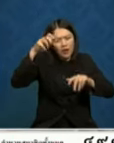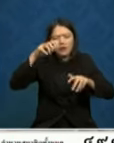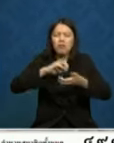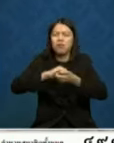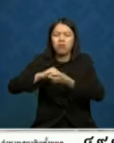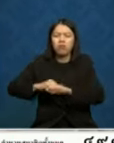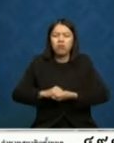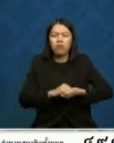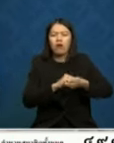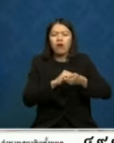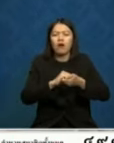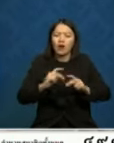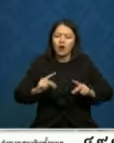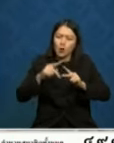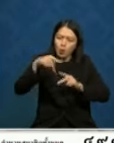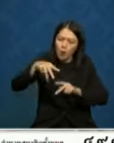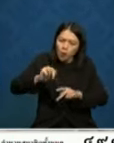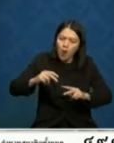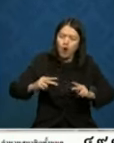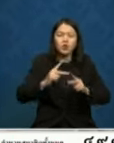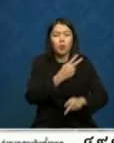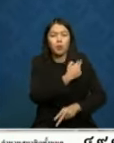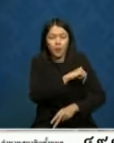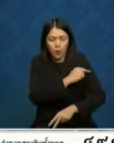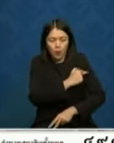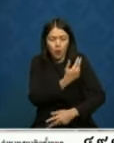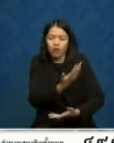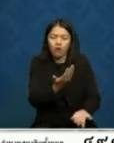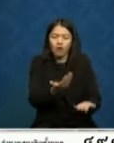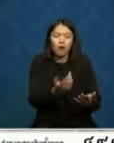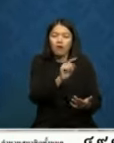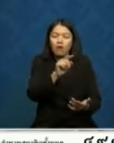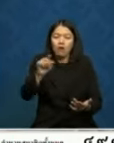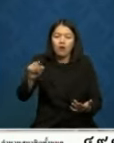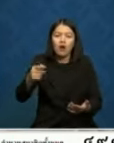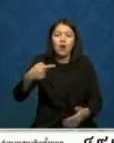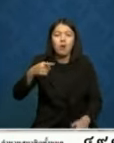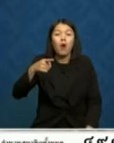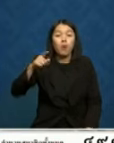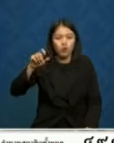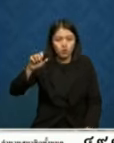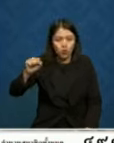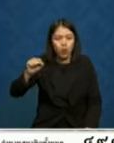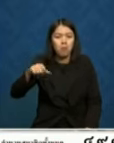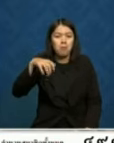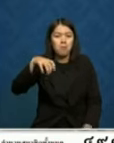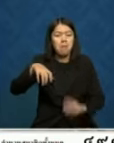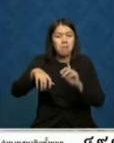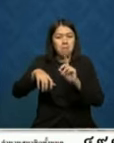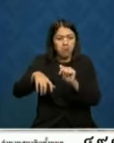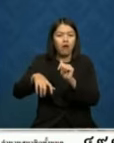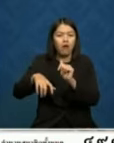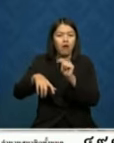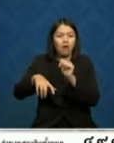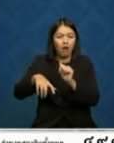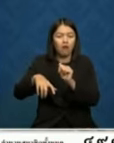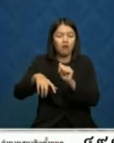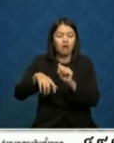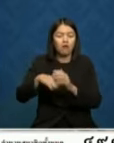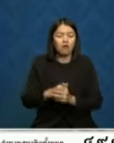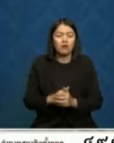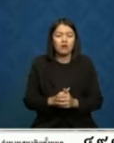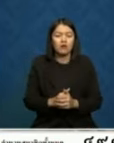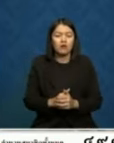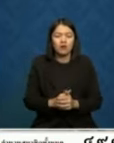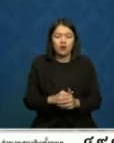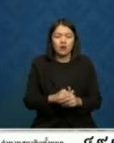กระทรวงพัฒนาสังคมกระทรวงสาธารณสุขทุกกระทรวงแต่ปปส.จะต้องเป็นเจ้าภาพหลักเป็นเจ้าภา